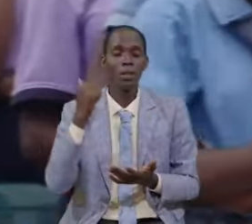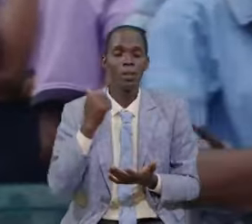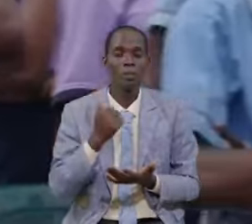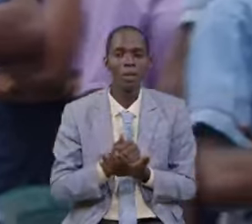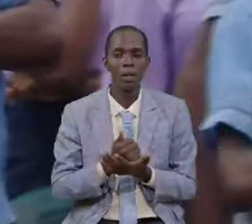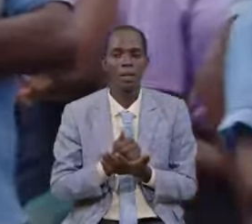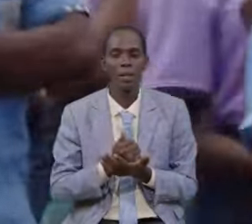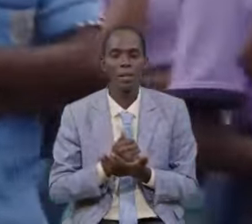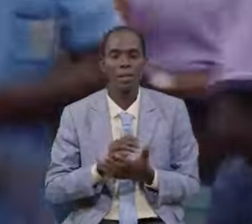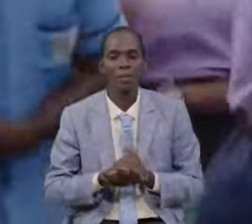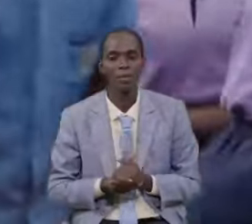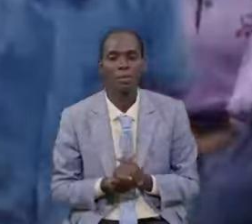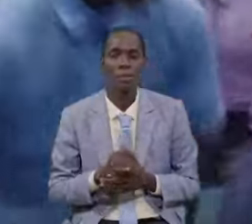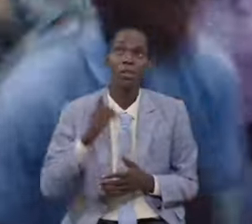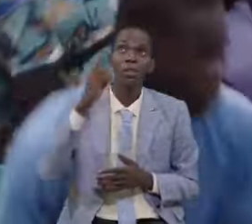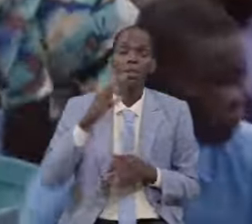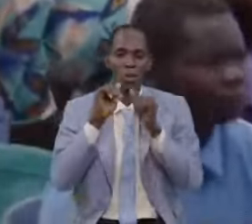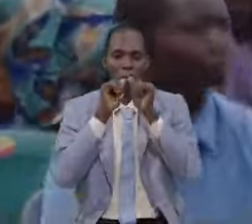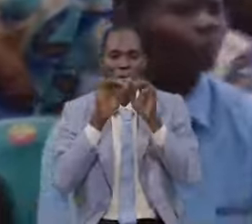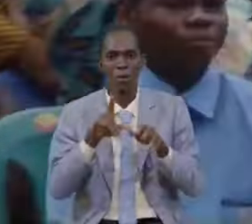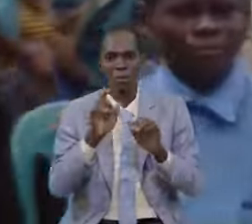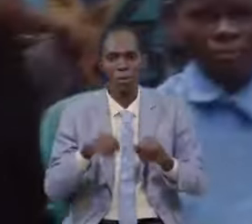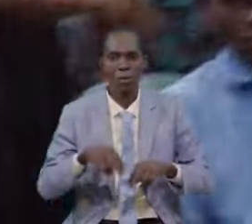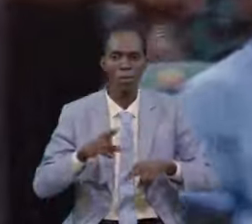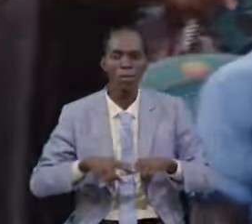Que Dieu vous bénisse pour vous asseoir.